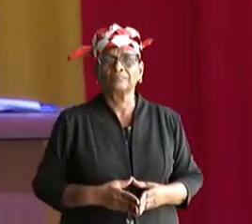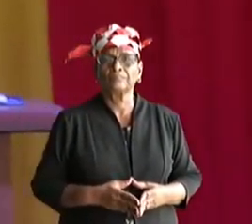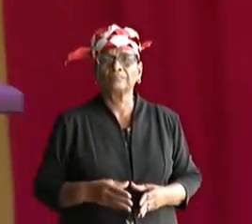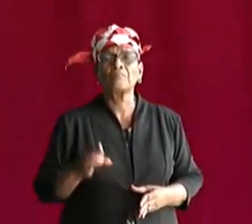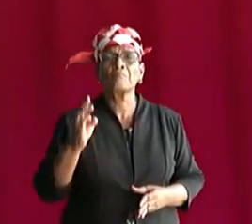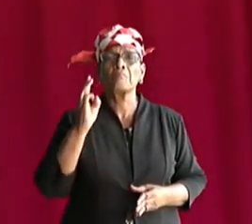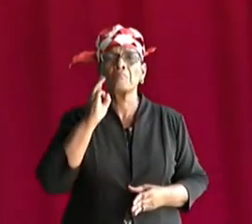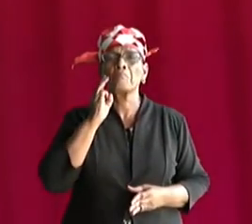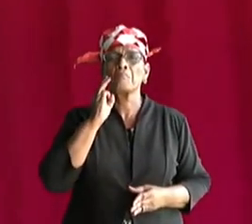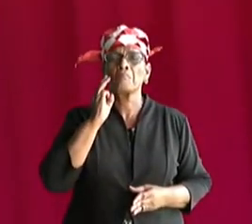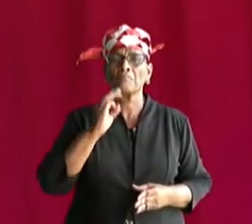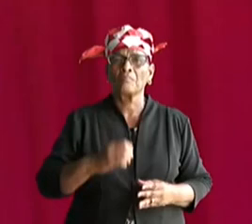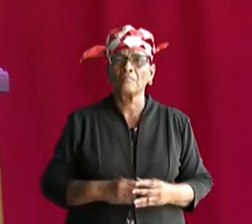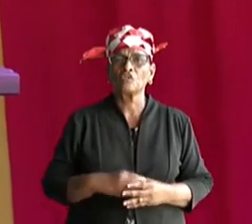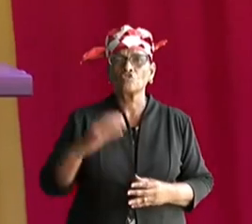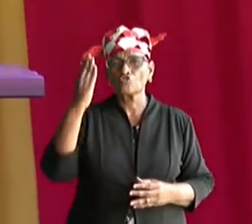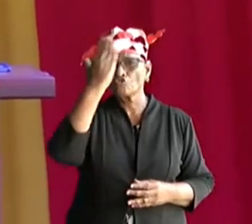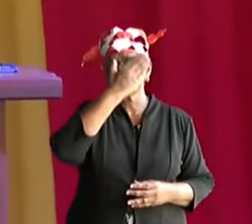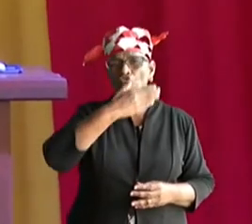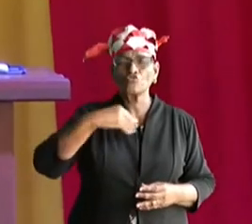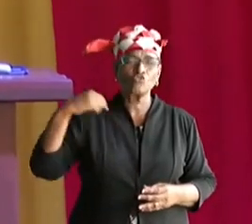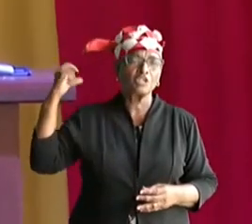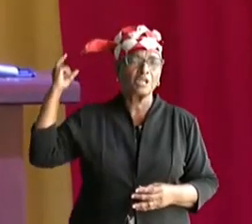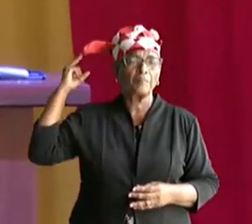Mama strana